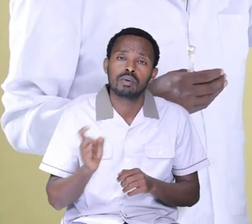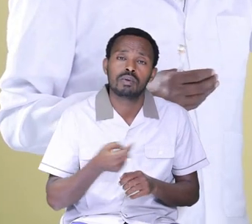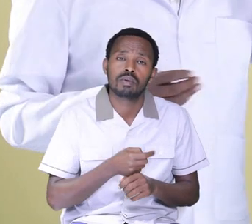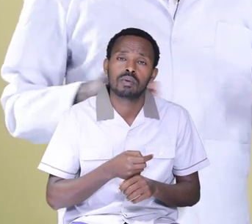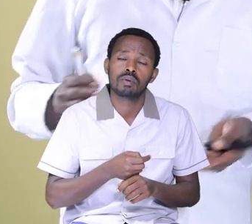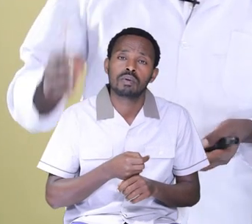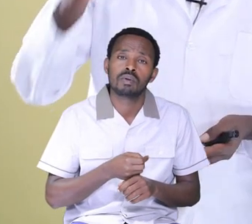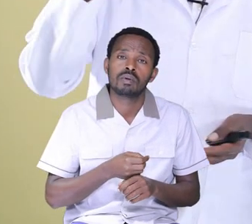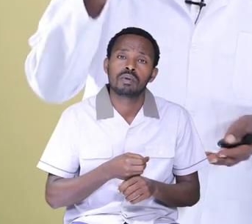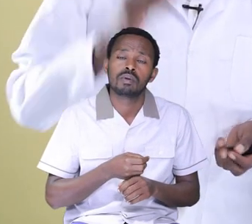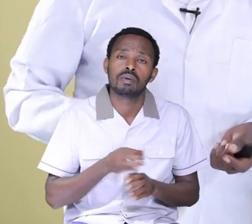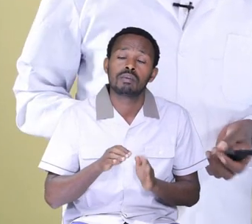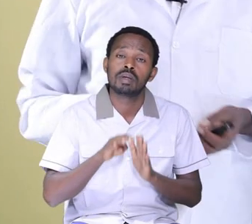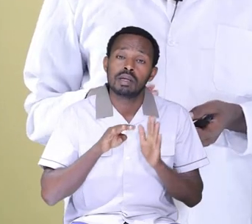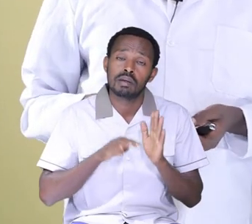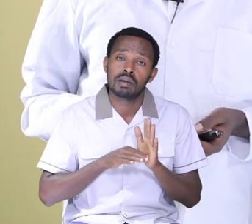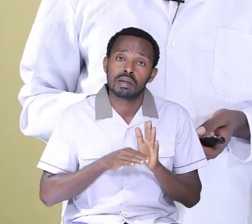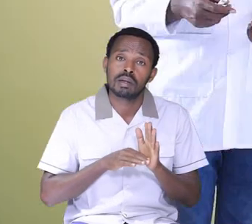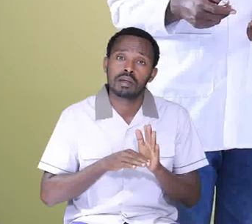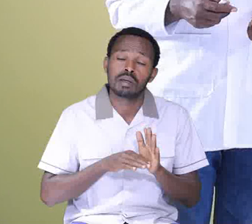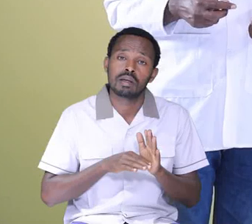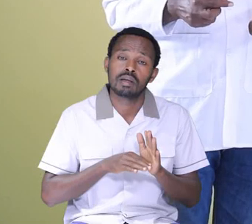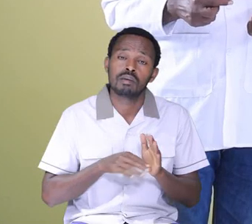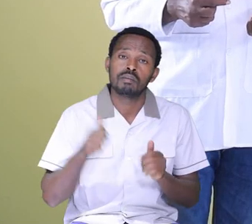faayidaa makaanikaalaa fonqolchaa kan jedhu ta'a.